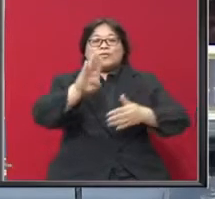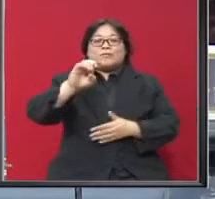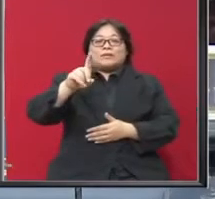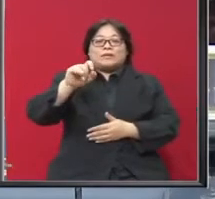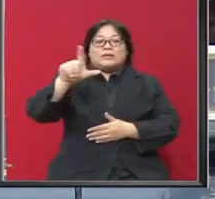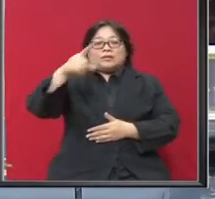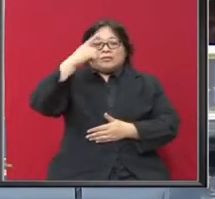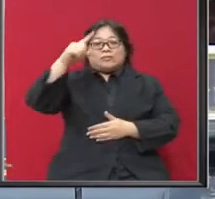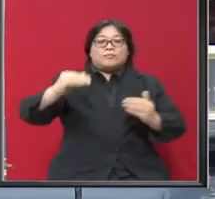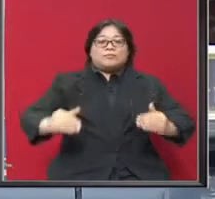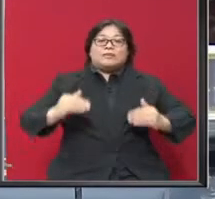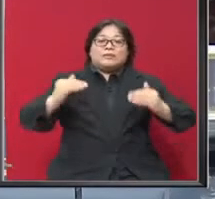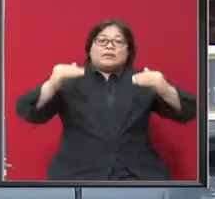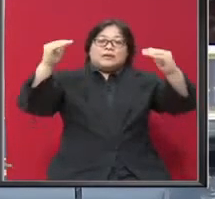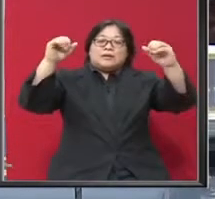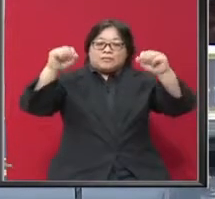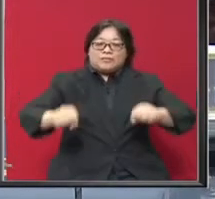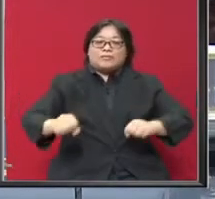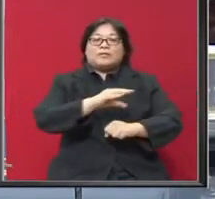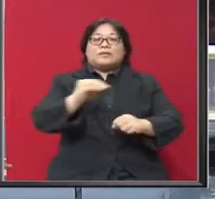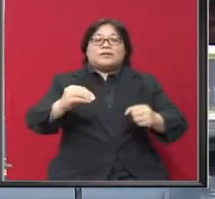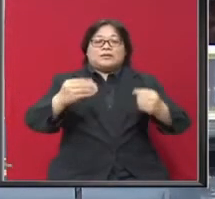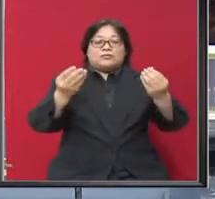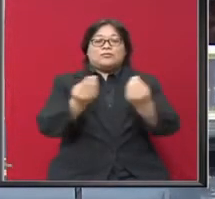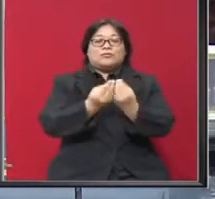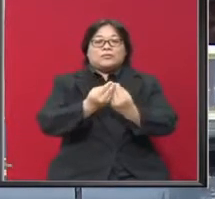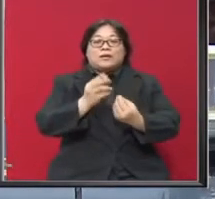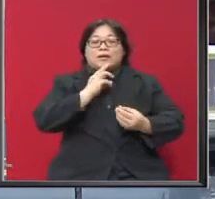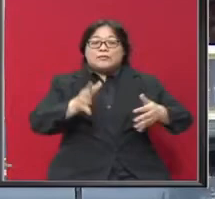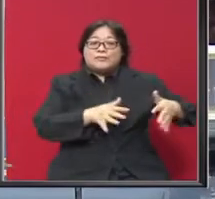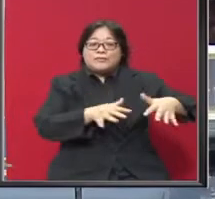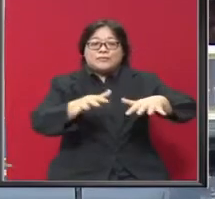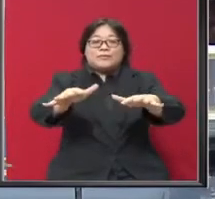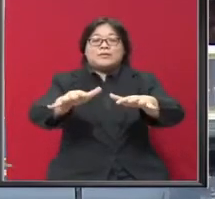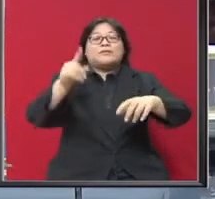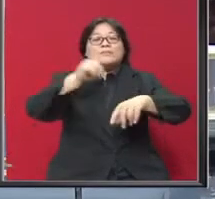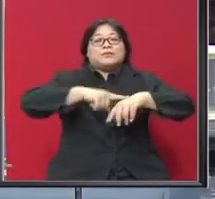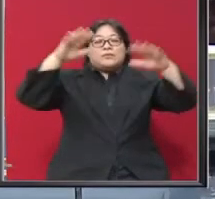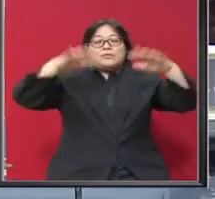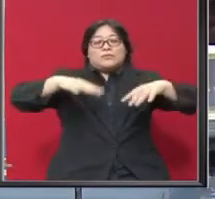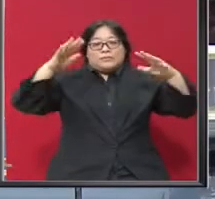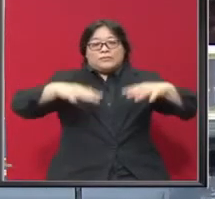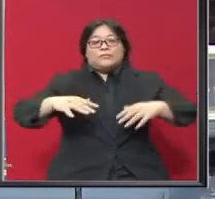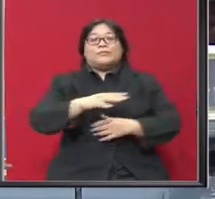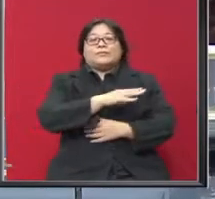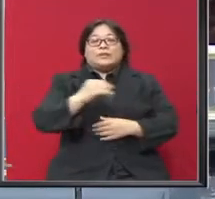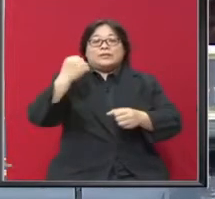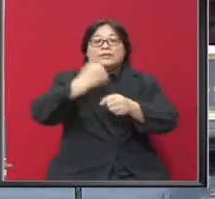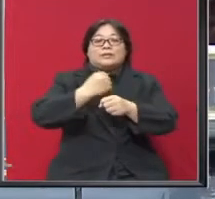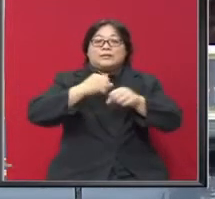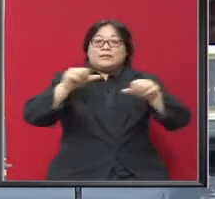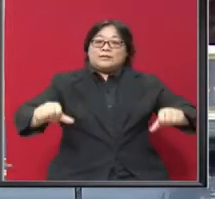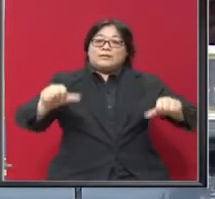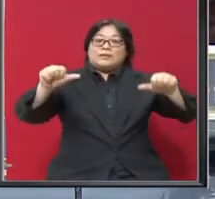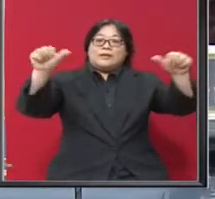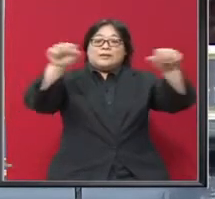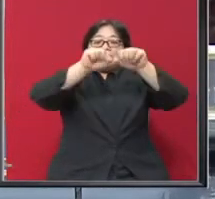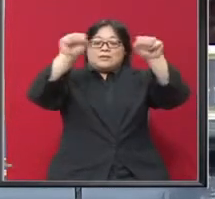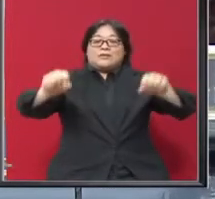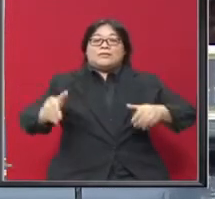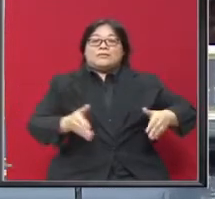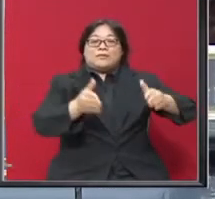untuk mempertingkatkan capacity dan kada aliran terutama mousse hujan lebat dan kerja-kerja naik taraf